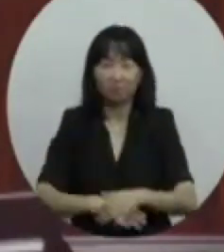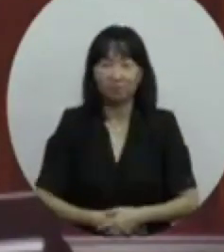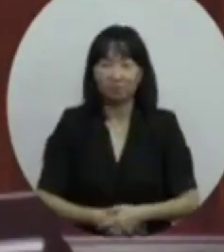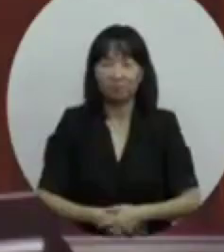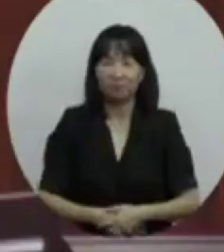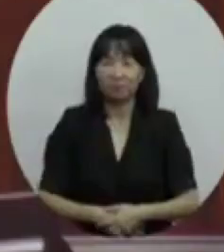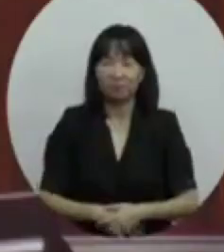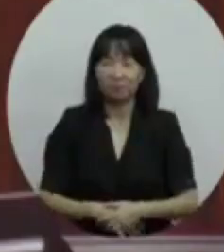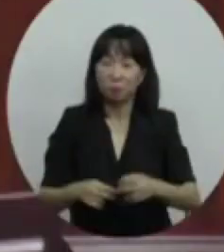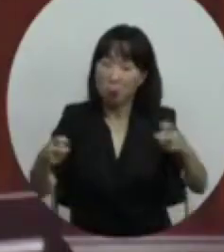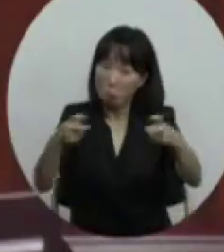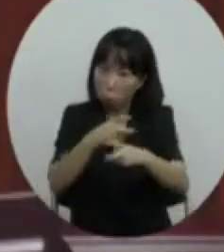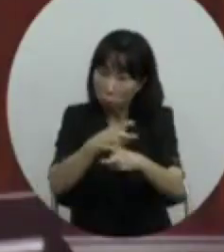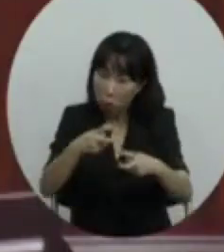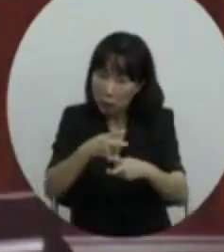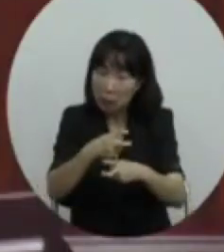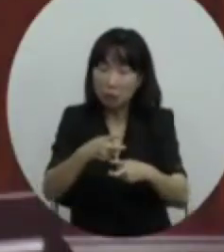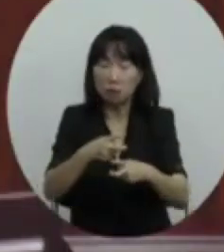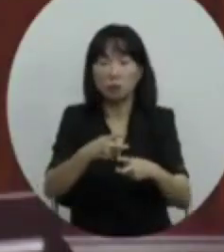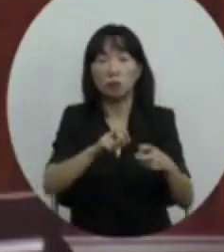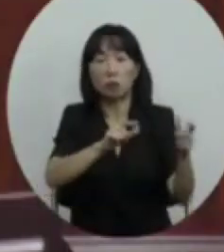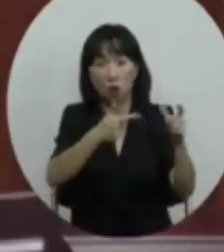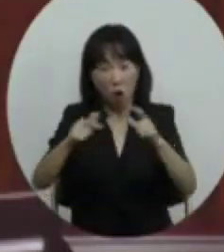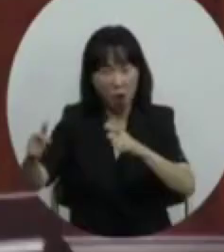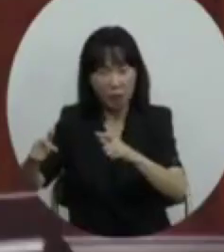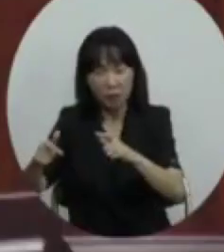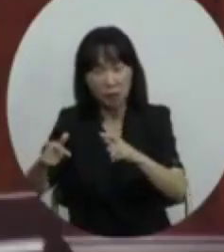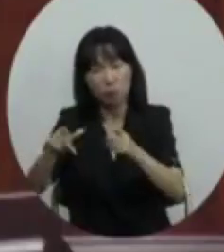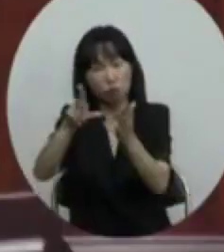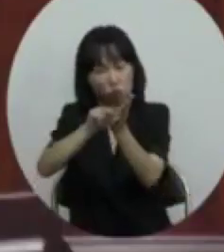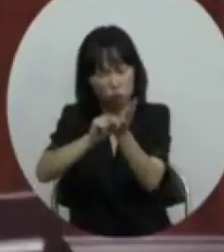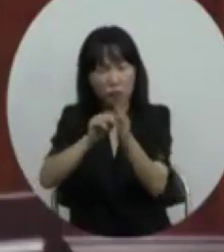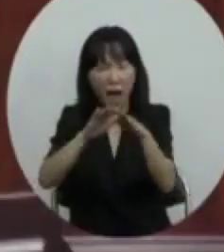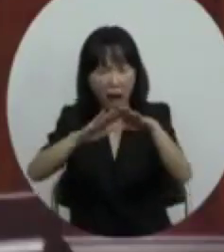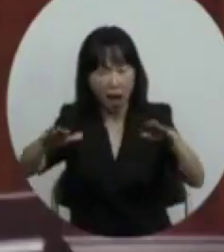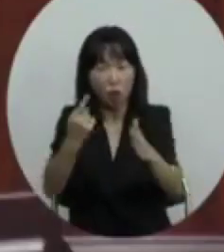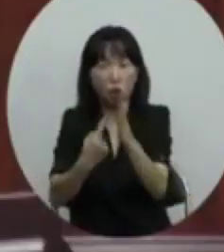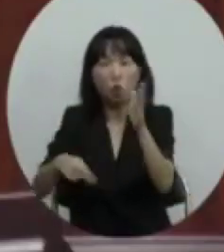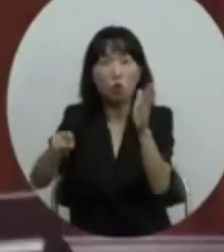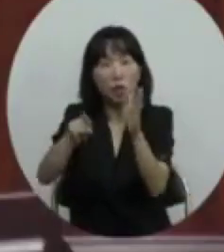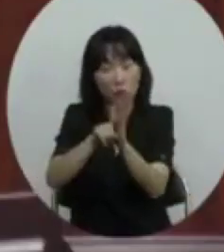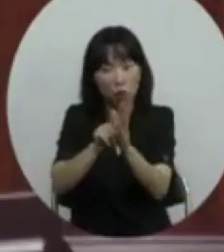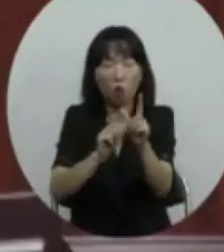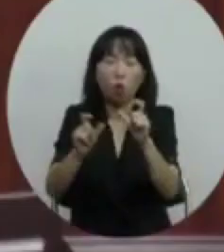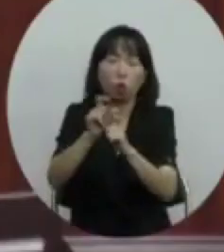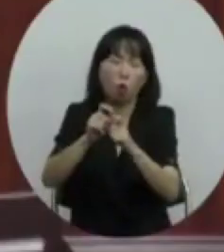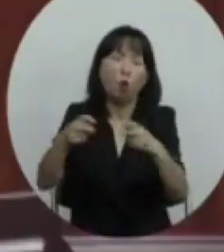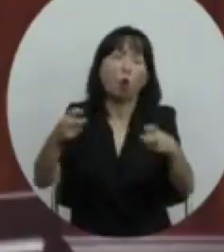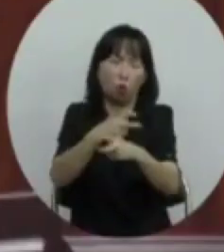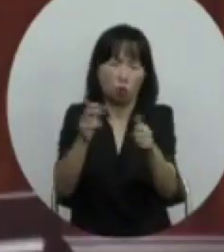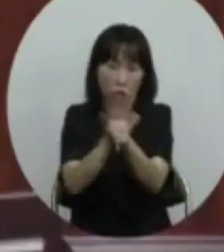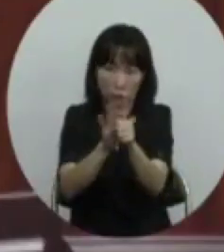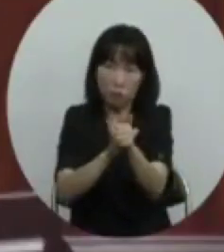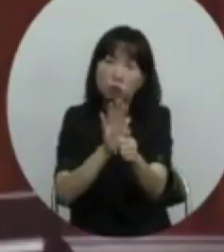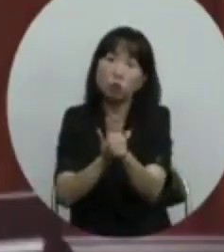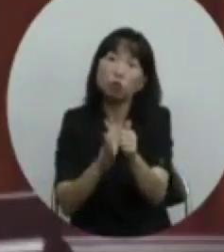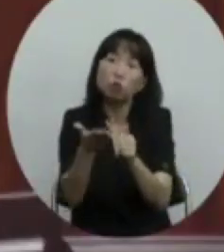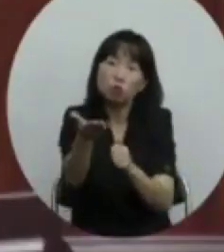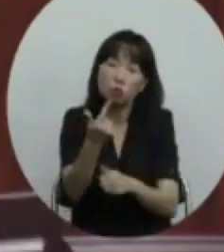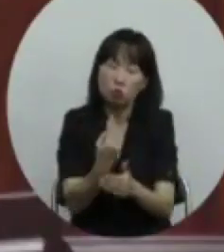대중교통 수요와 공급 불일치 문제를 해결하고 시민들에게 질 높은 교통 서비스를 제공하기